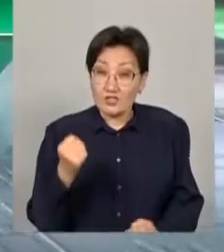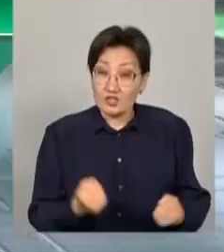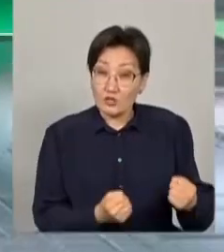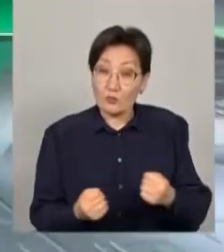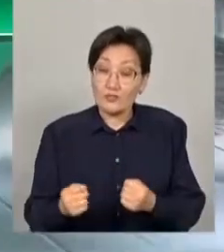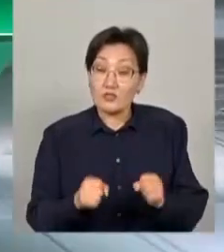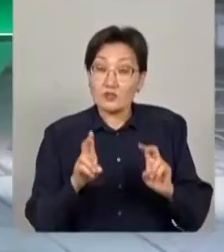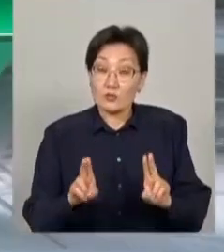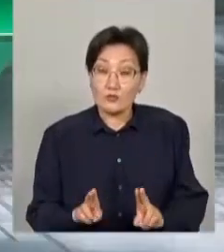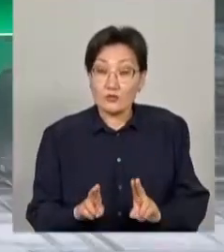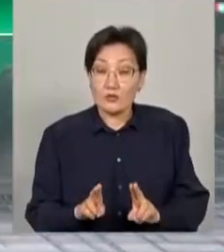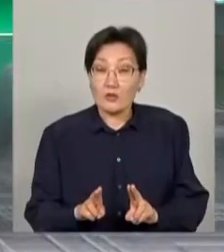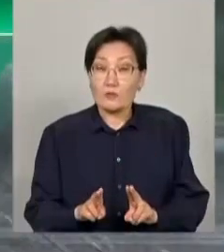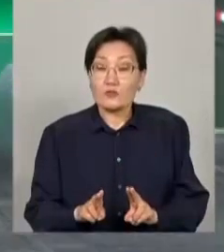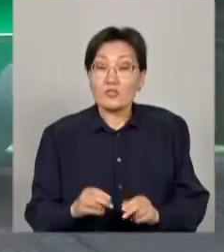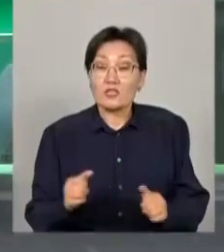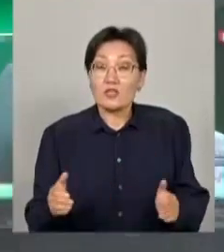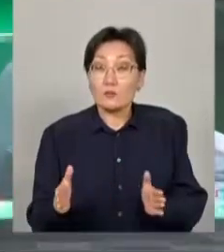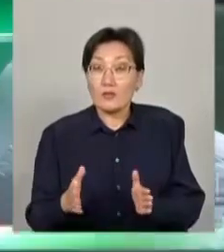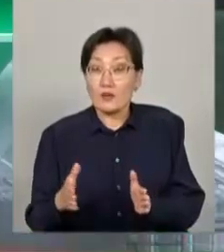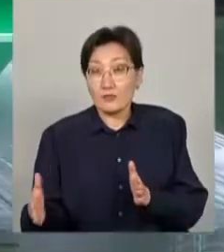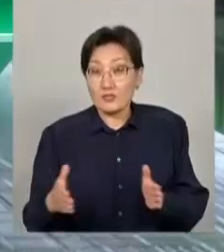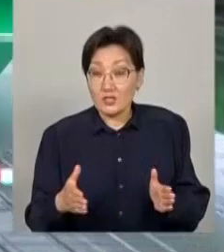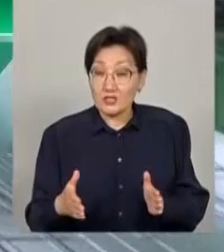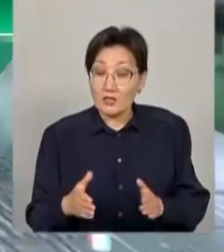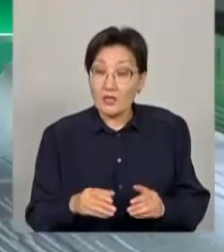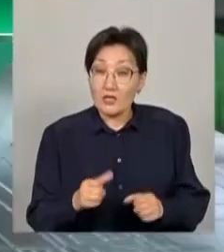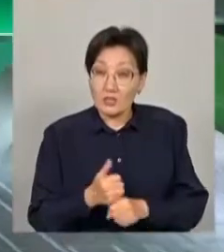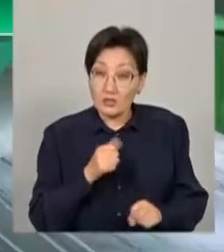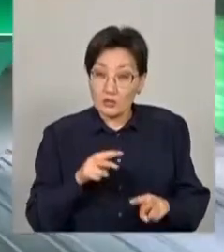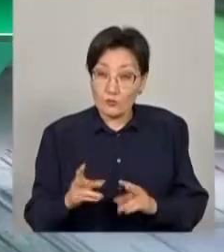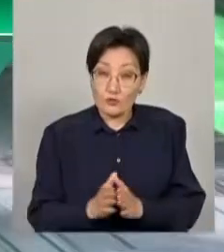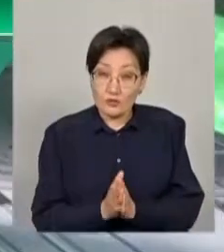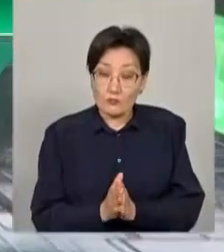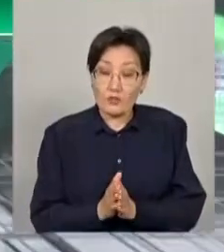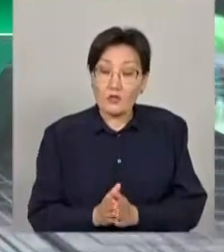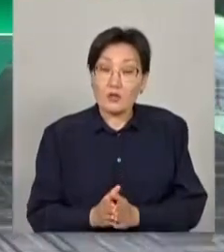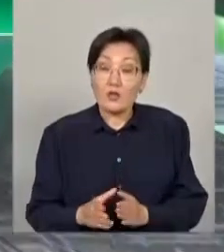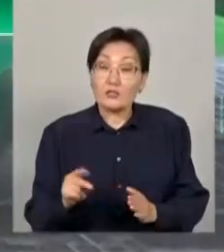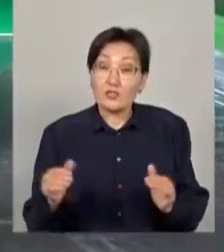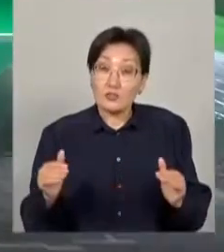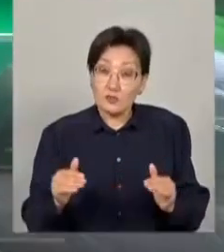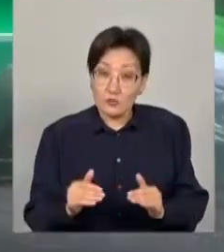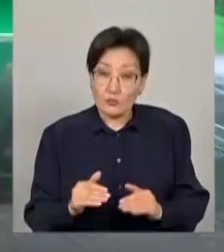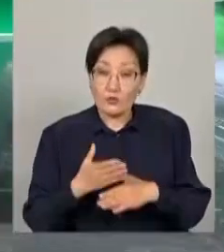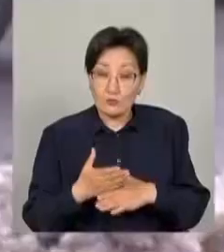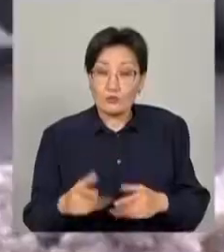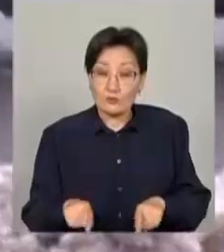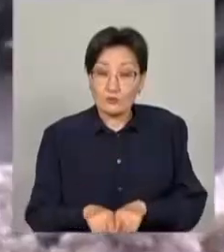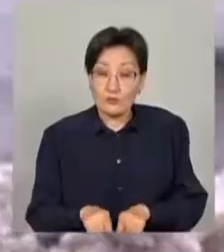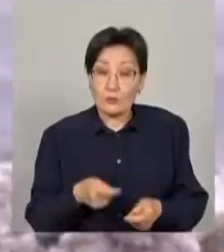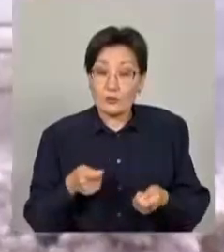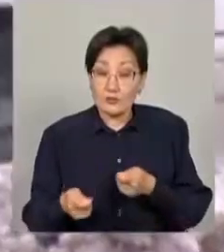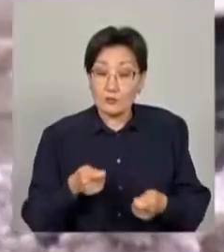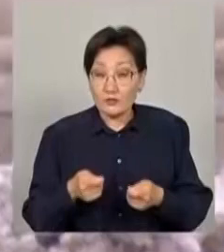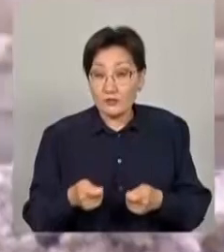ережелері мен бүйірлік аралықты қатаң сақтауды сұраймыз. Сақтық шаралары жол көлік оқиғаларының санын азайтуға көмектеседі.